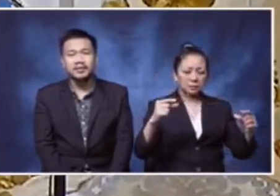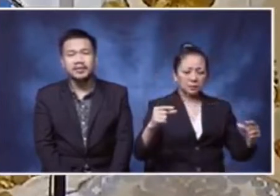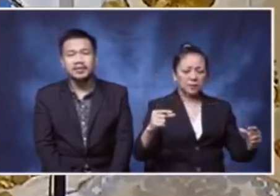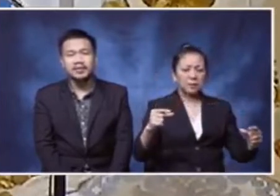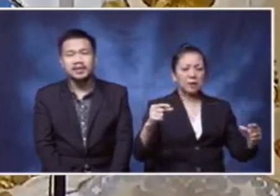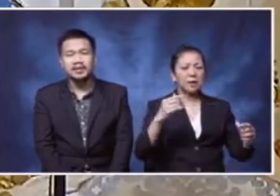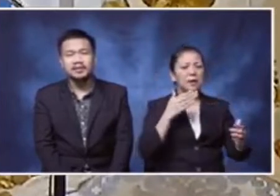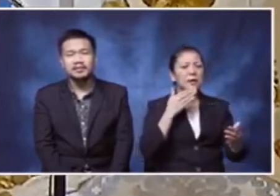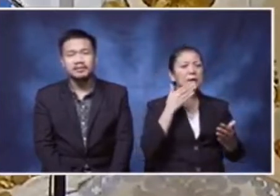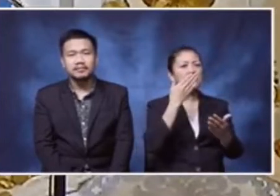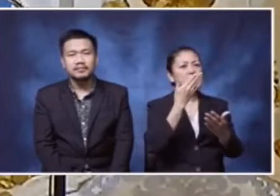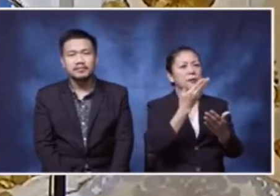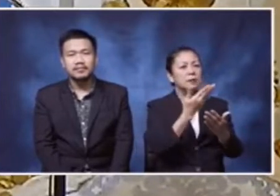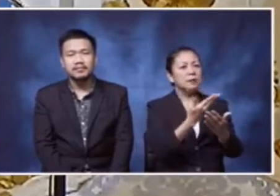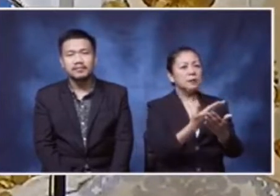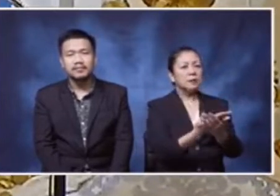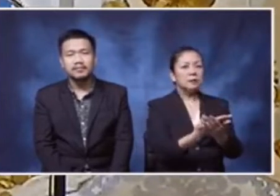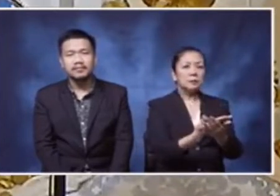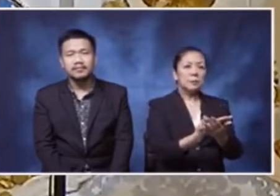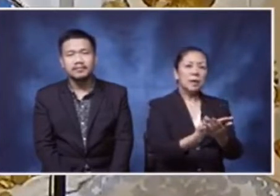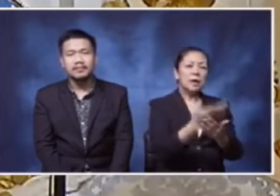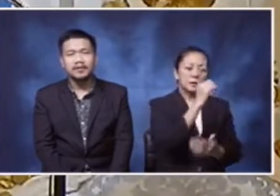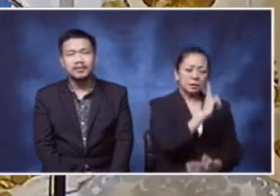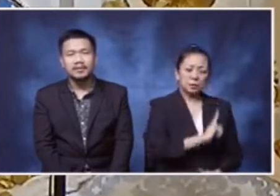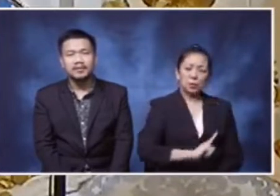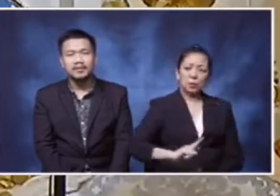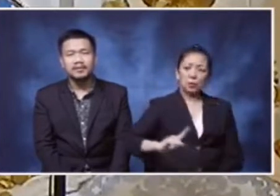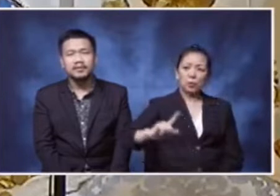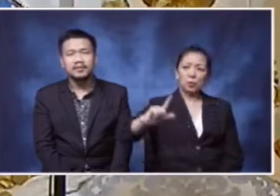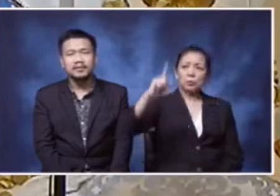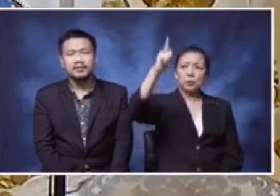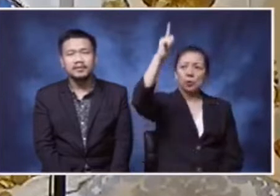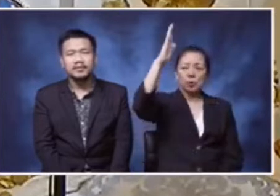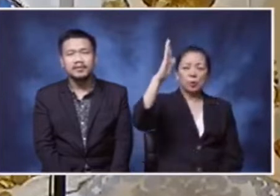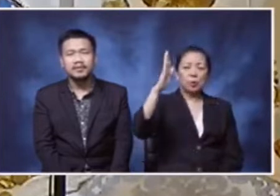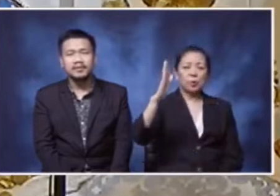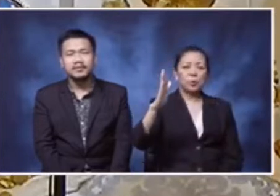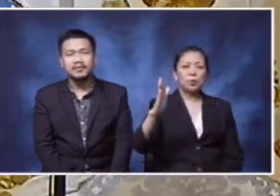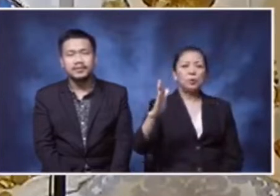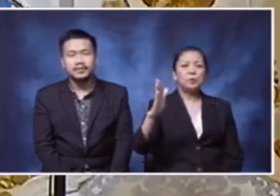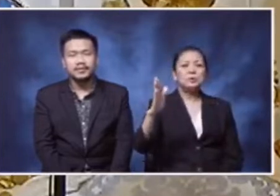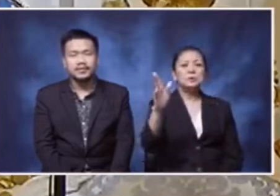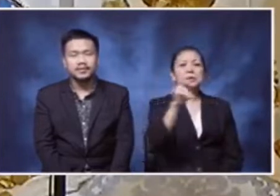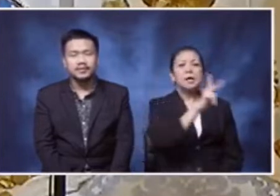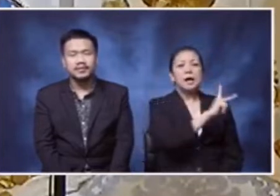kapurihan, Panginoong Diyos.